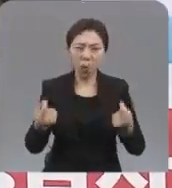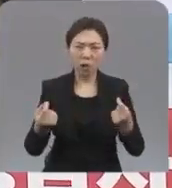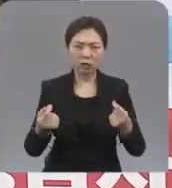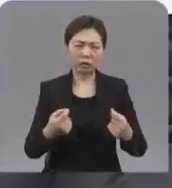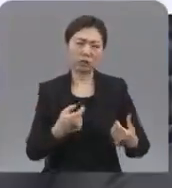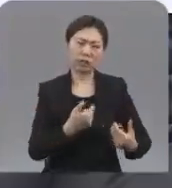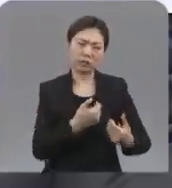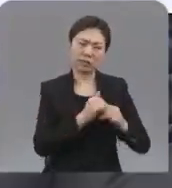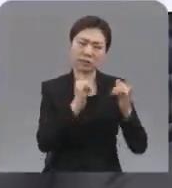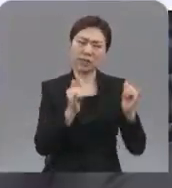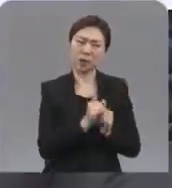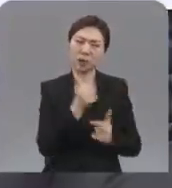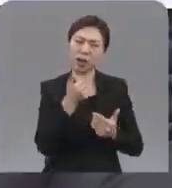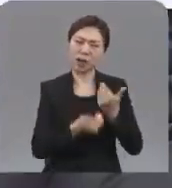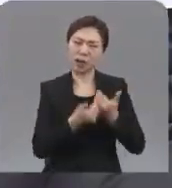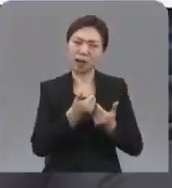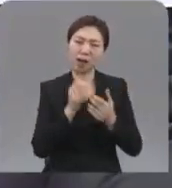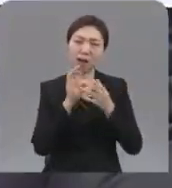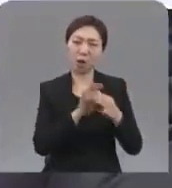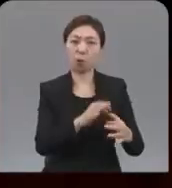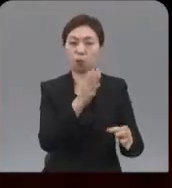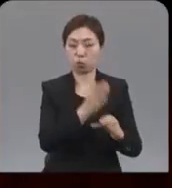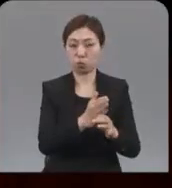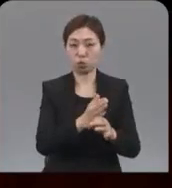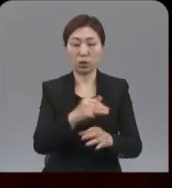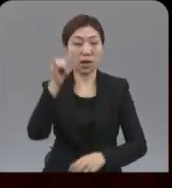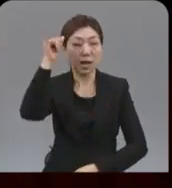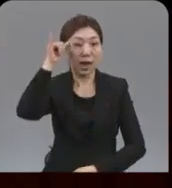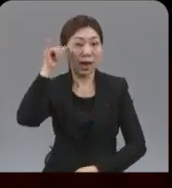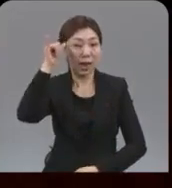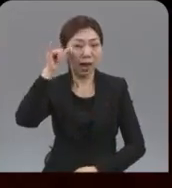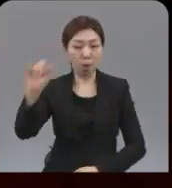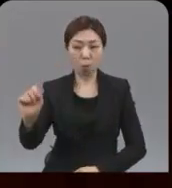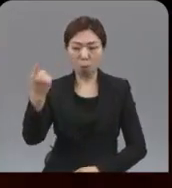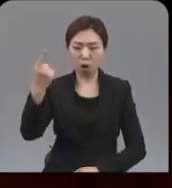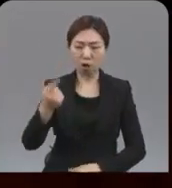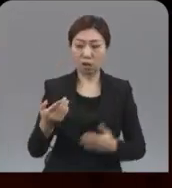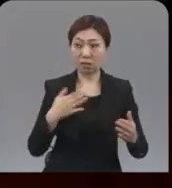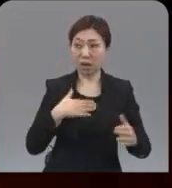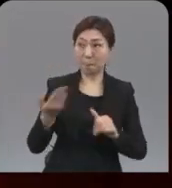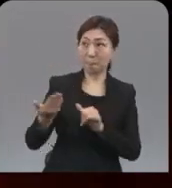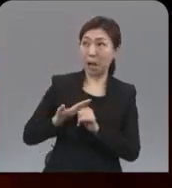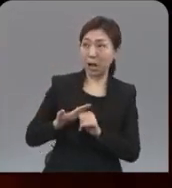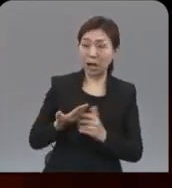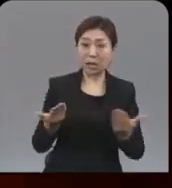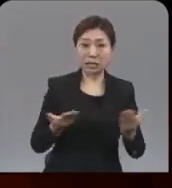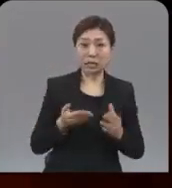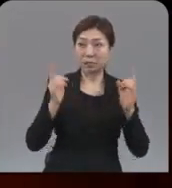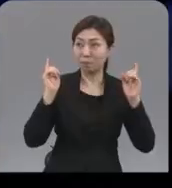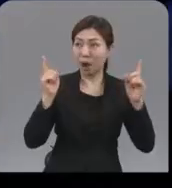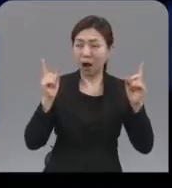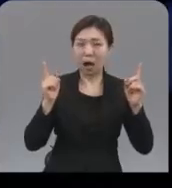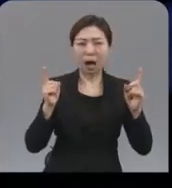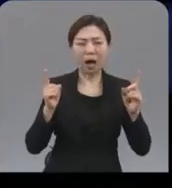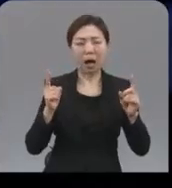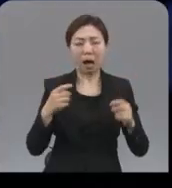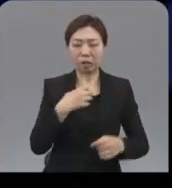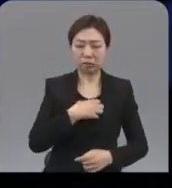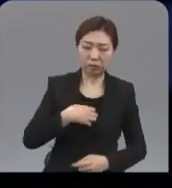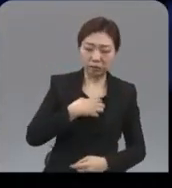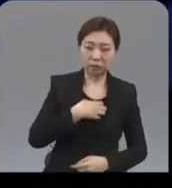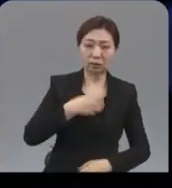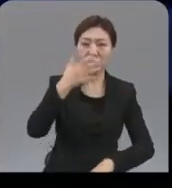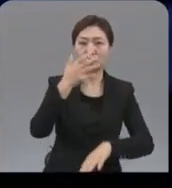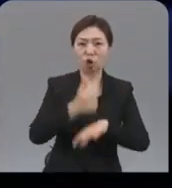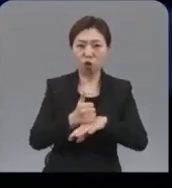Ai dinilai perlu untuk cepat diselesaikan karena ada keprihatinan beberapa profesi yang berpotensi besar akan tergantikan oleh Ai dan